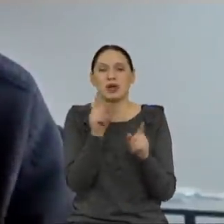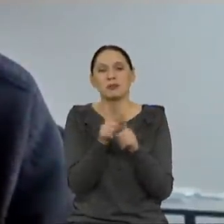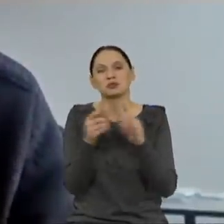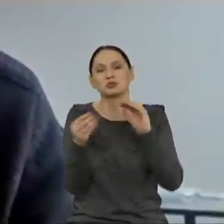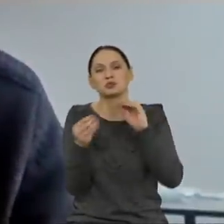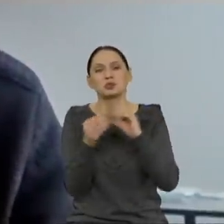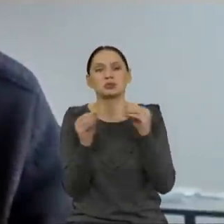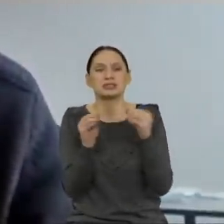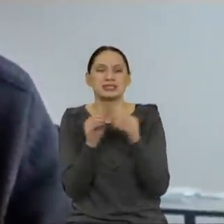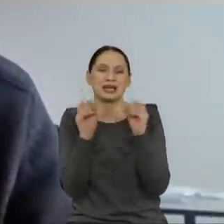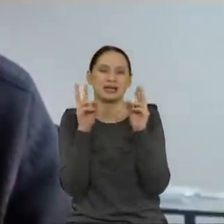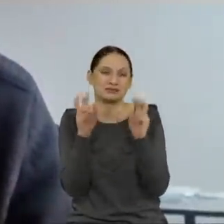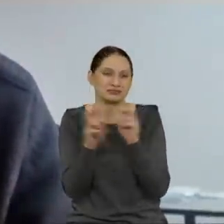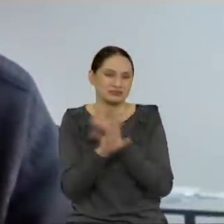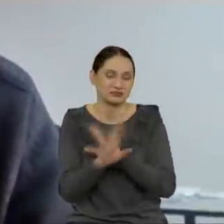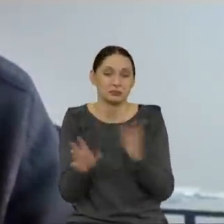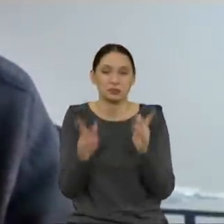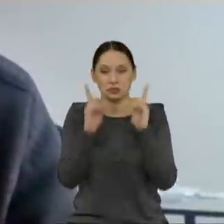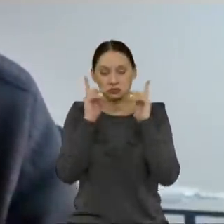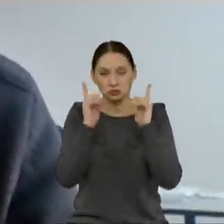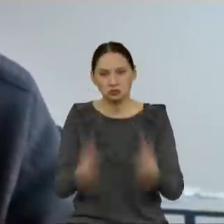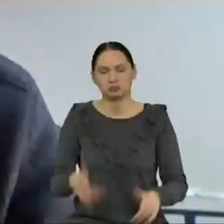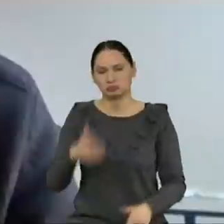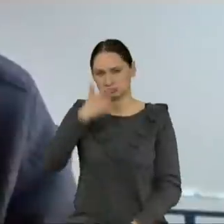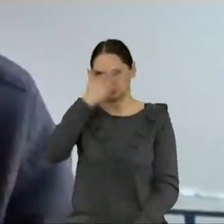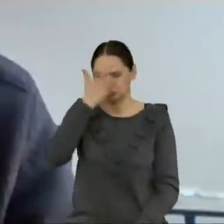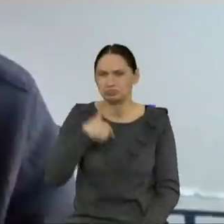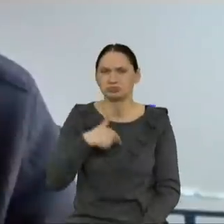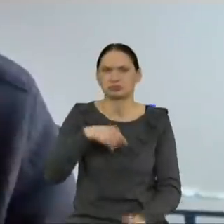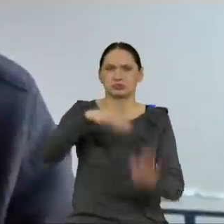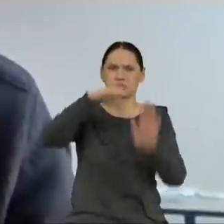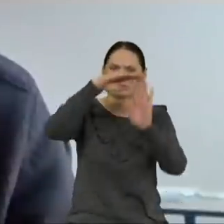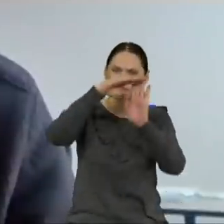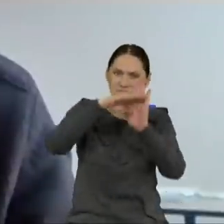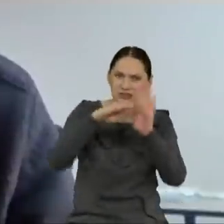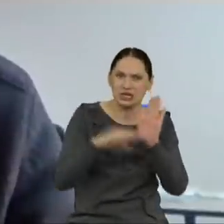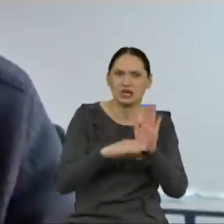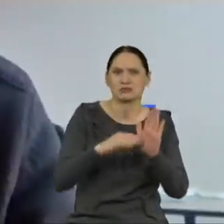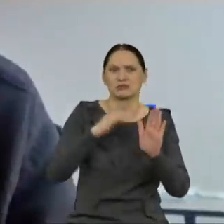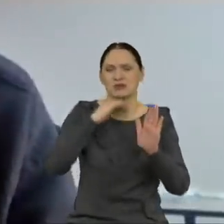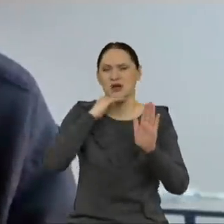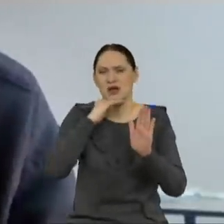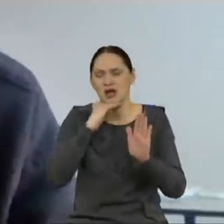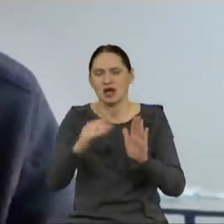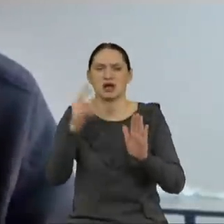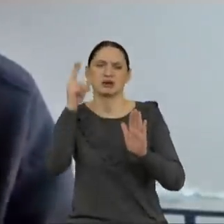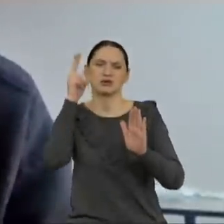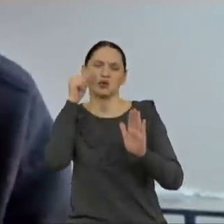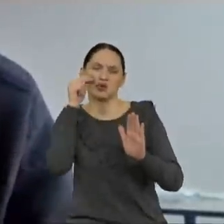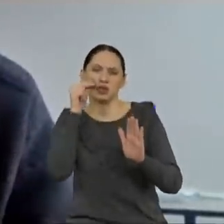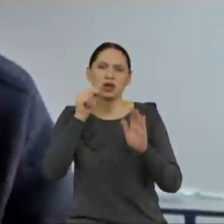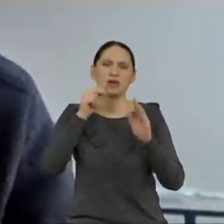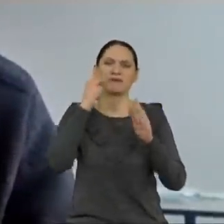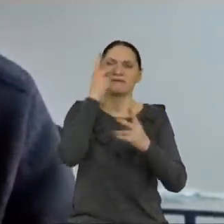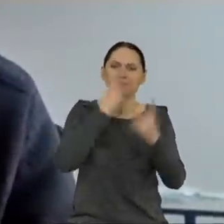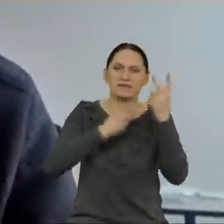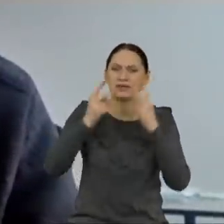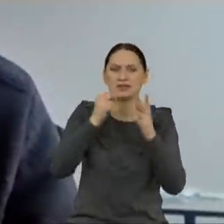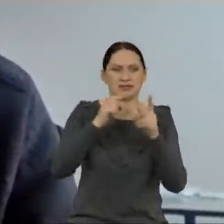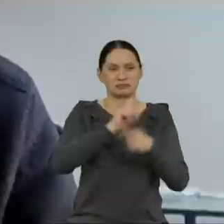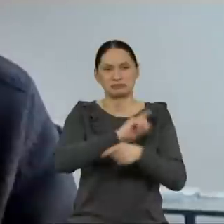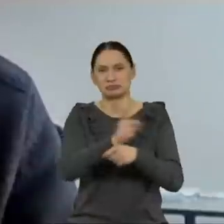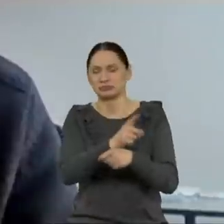kad konkrečiai nubrėžtų tam tikrus akivaizdžiai pamatuojamus dalykus, kurie būtų įspręsti labai artimiausių metų ir greit, aš manau,